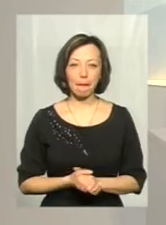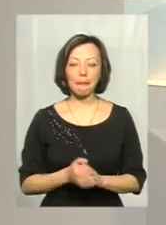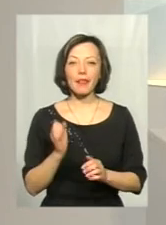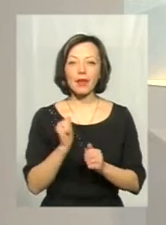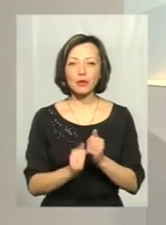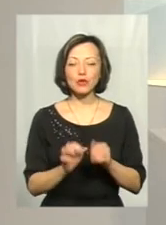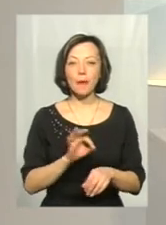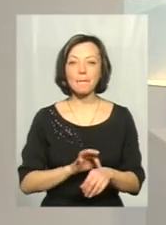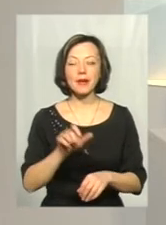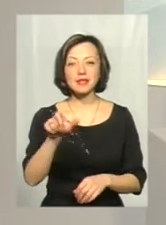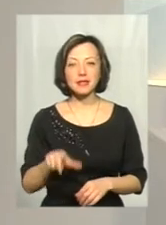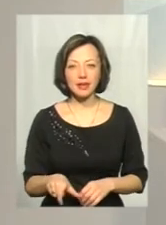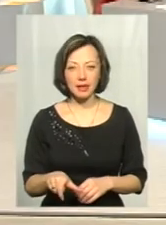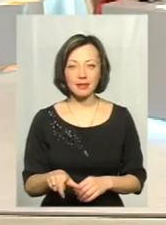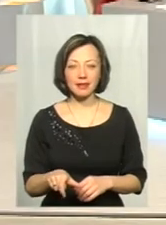кожного пацієнта...